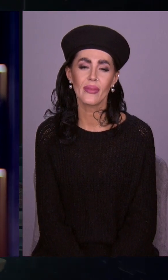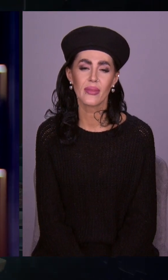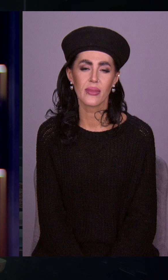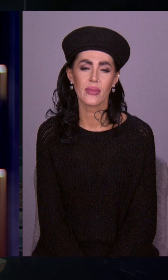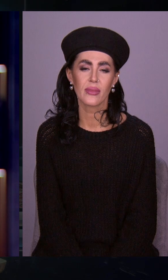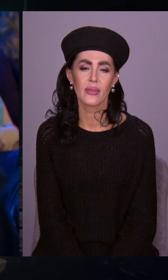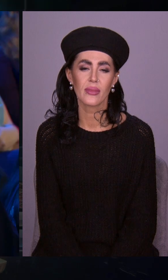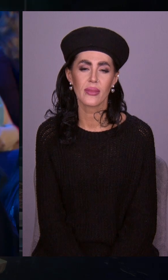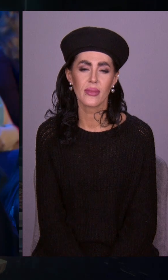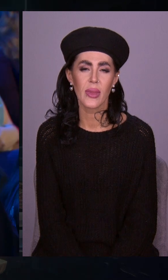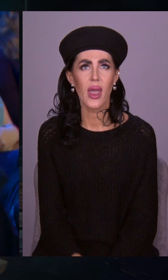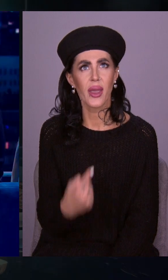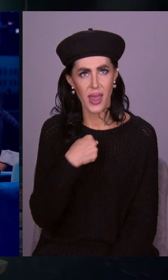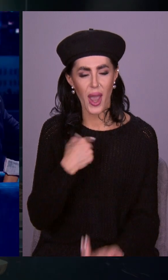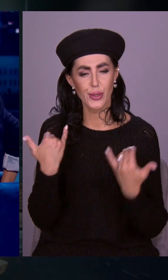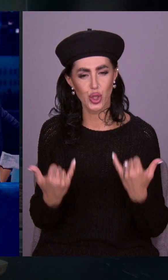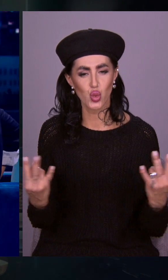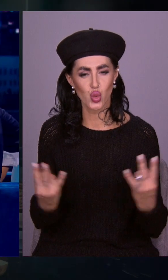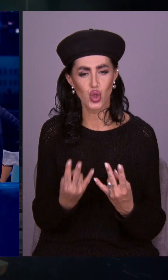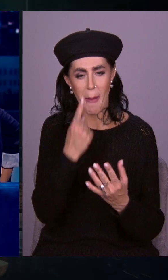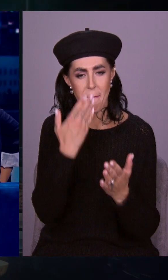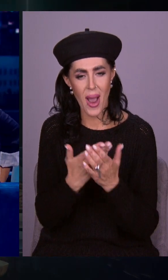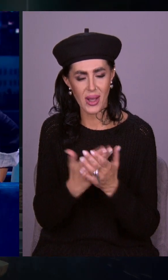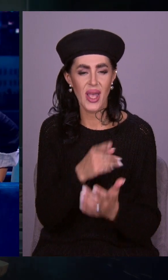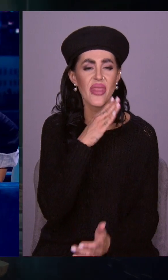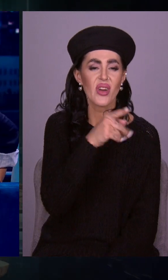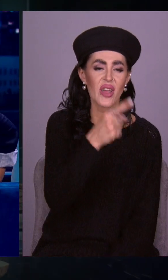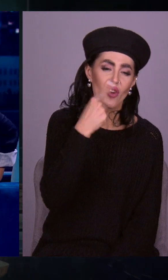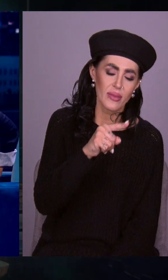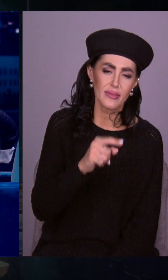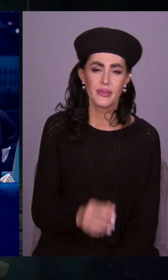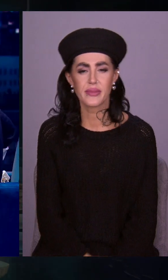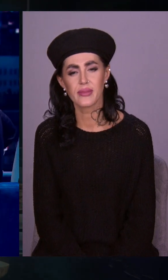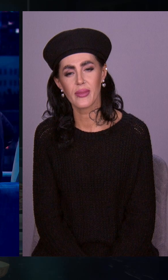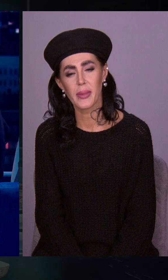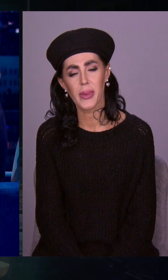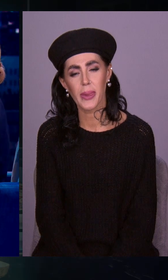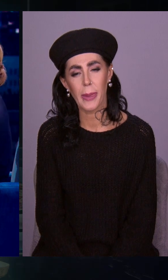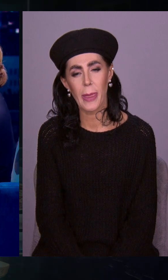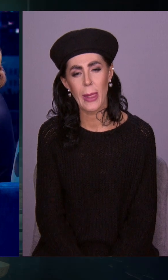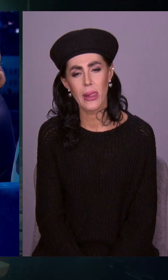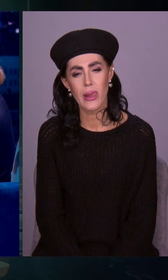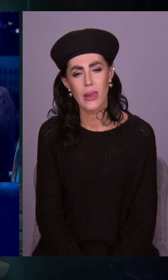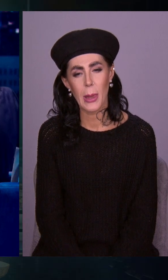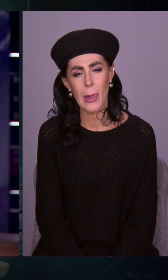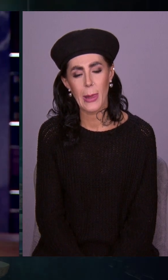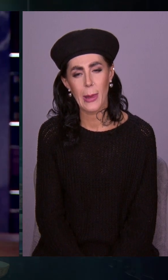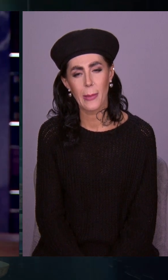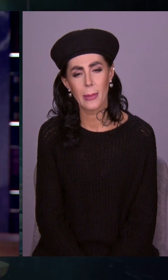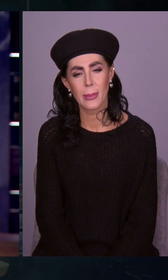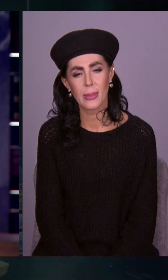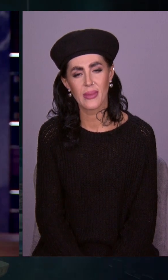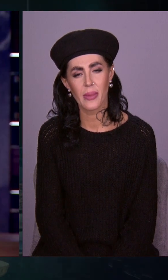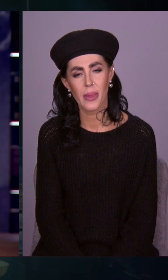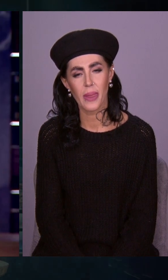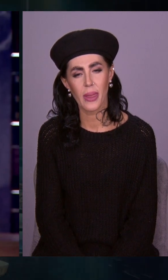як це сказати? Ну, як? А ну, дивіться, я навіть грати не буду. Добре. Я навіть грати не буду. Так. Це